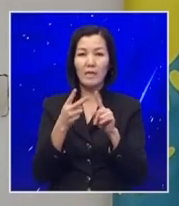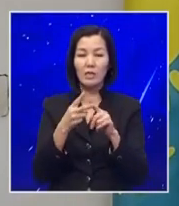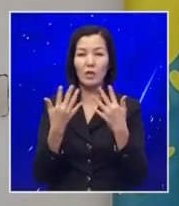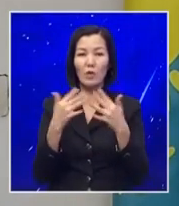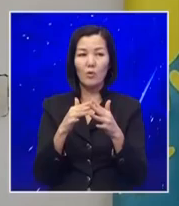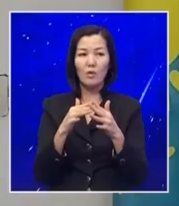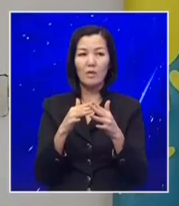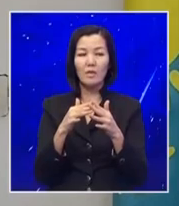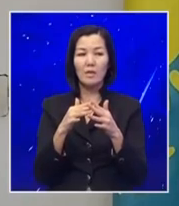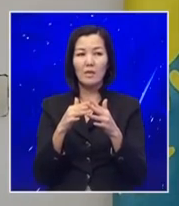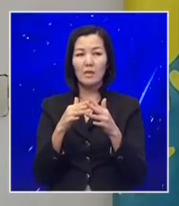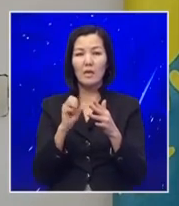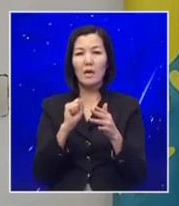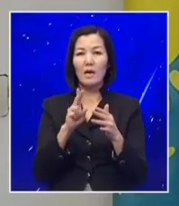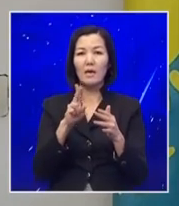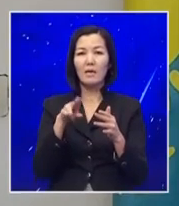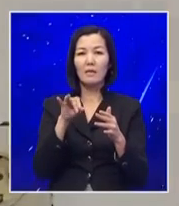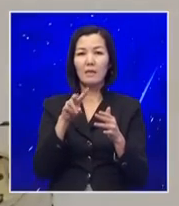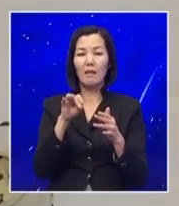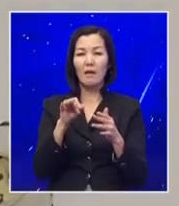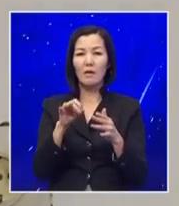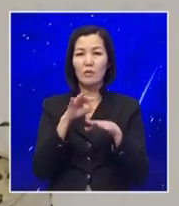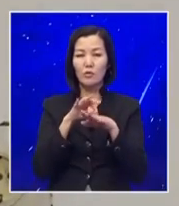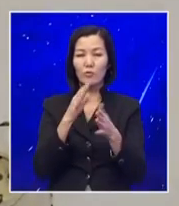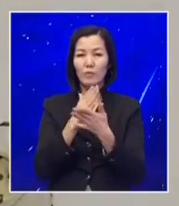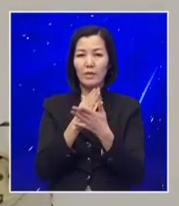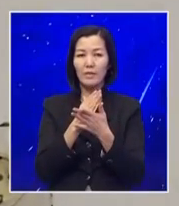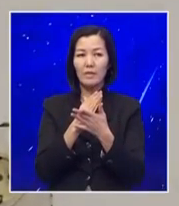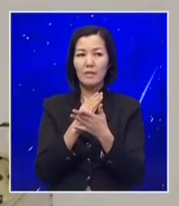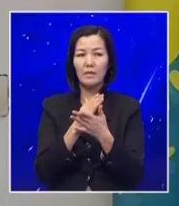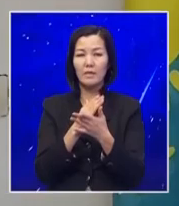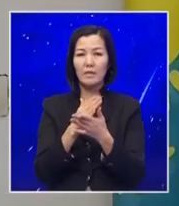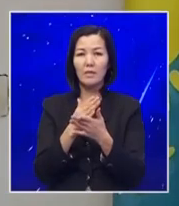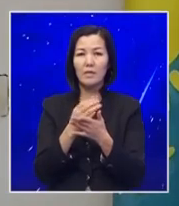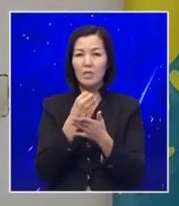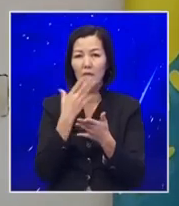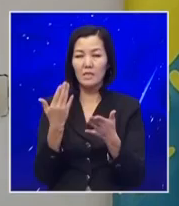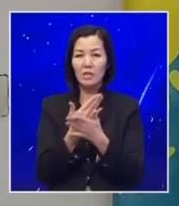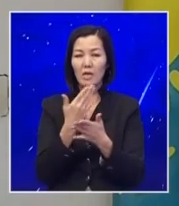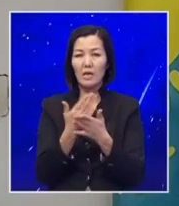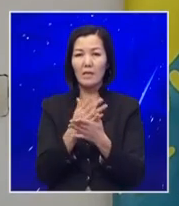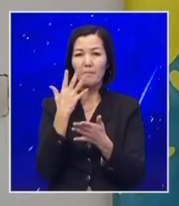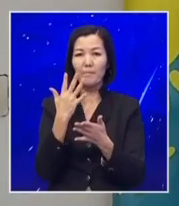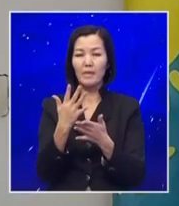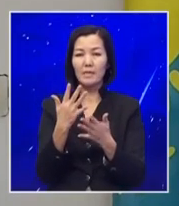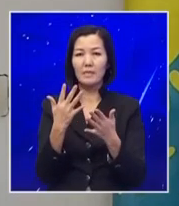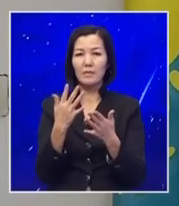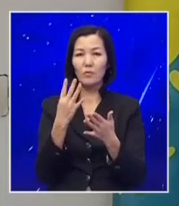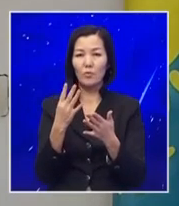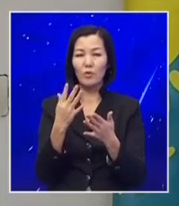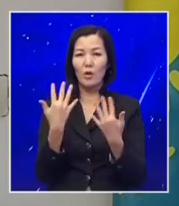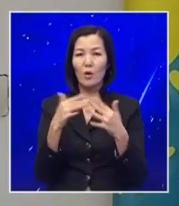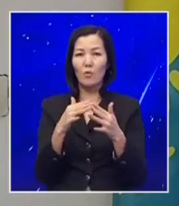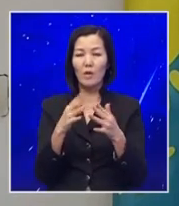бұл Ақдалауында жұмыс жүріп жатыр. Биыл енді қуантарлық жағдай, себебі осы 4 ауылға